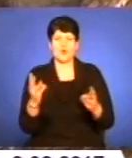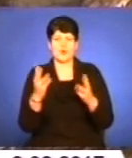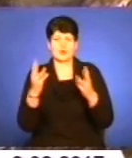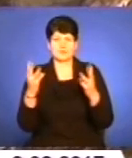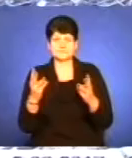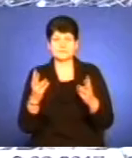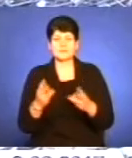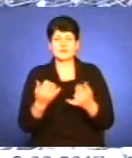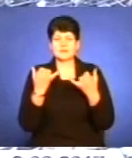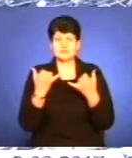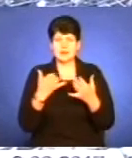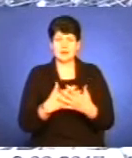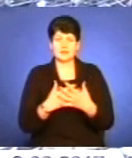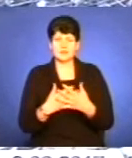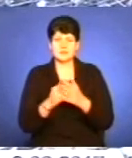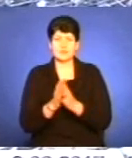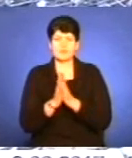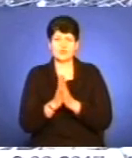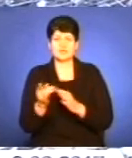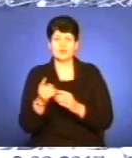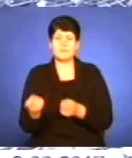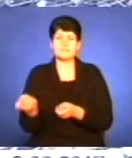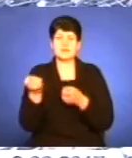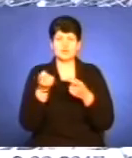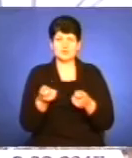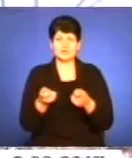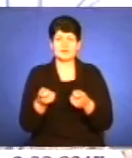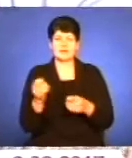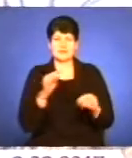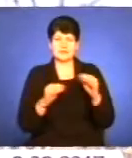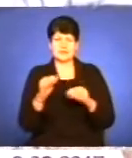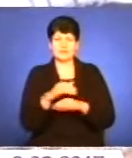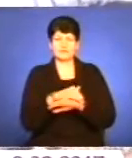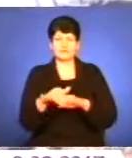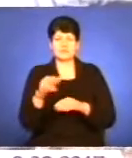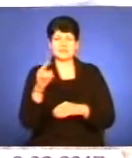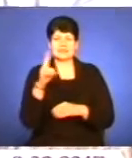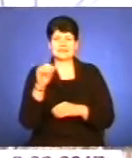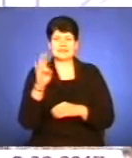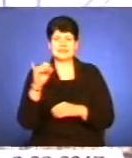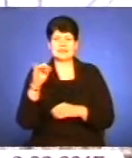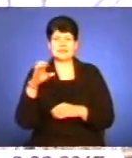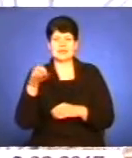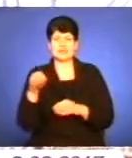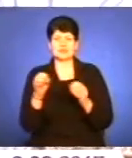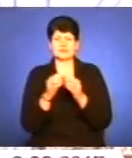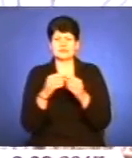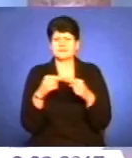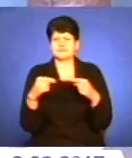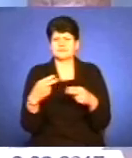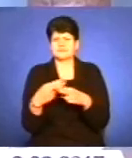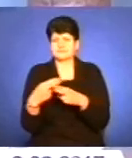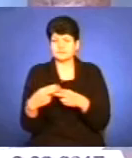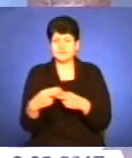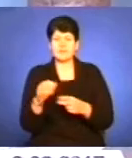волонтери. Наразі активісти просять тернополян приносити на склад, що на вулиці Дністрянського, 10, будь-який металобрухт. Бо